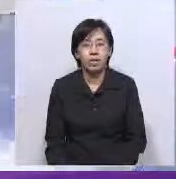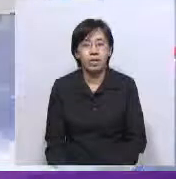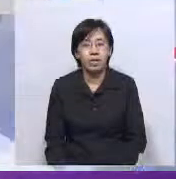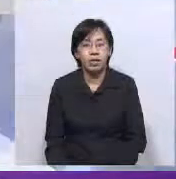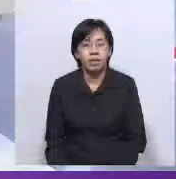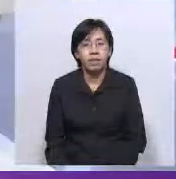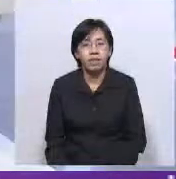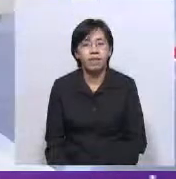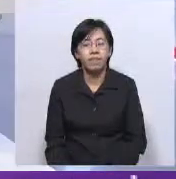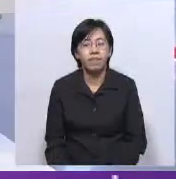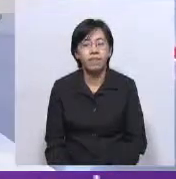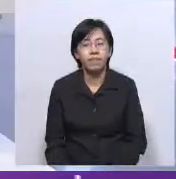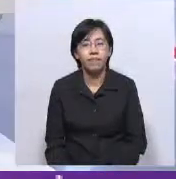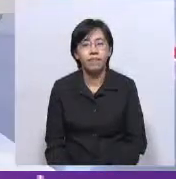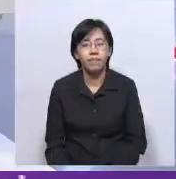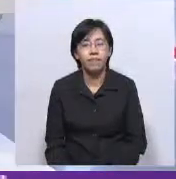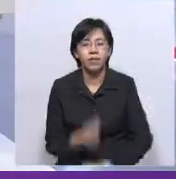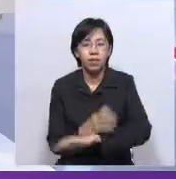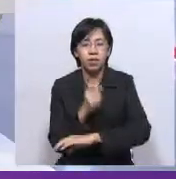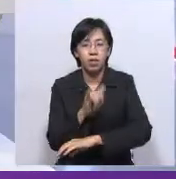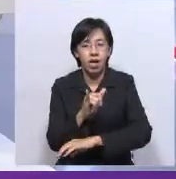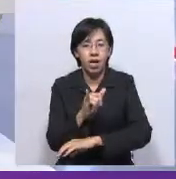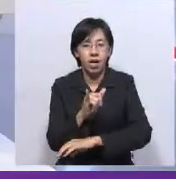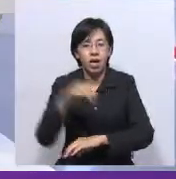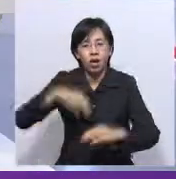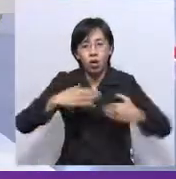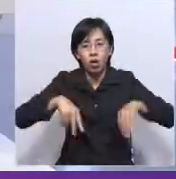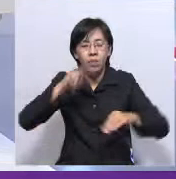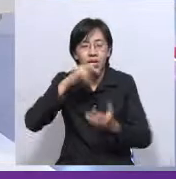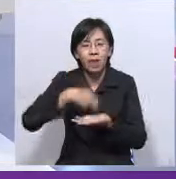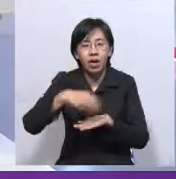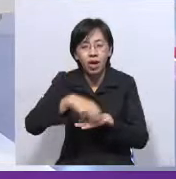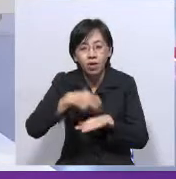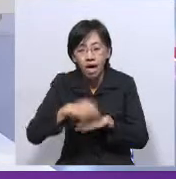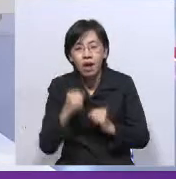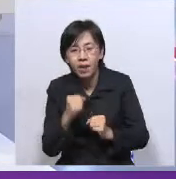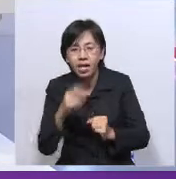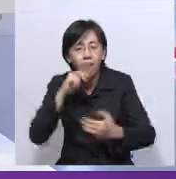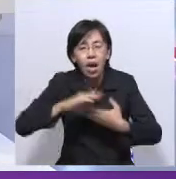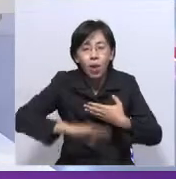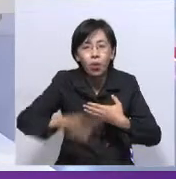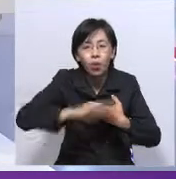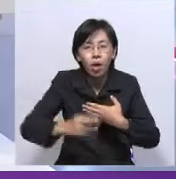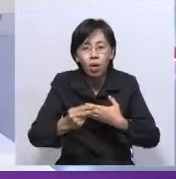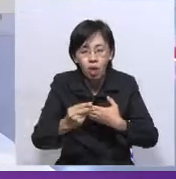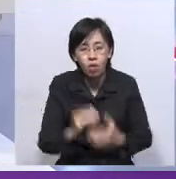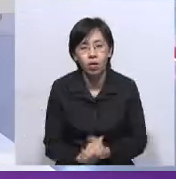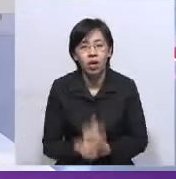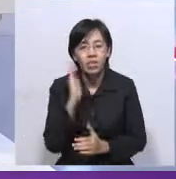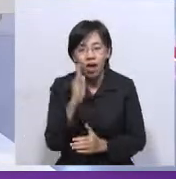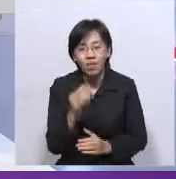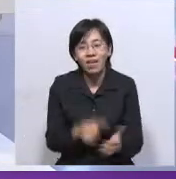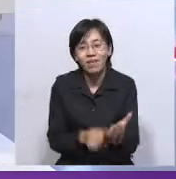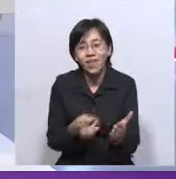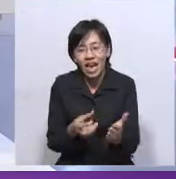ส่วนการระบายน้ำนะคะในทุ่งรับน้ำจังหวัดพระนครศรีอยุธยากรมชลประทานก็ได้เร่งระบายน้ำออกเพื่อให้เกษตรกรได้เตรียมแปลงเพาะปลูก